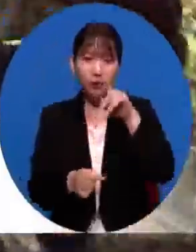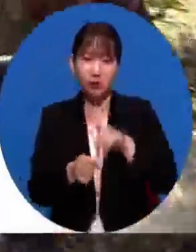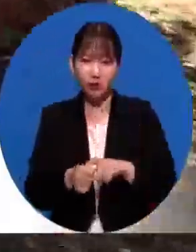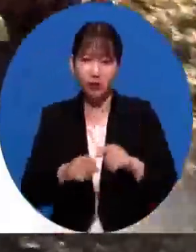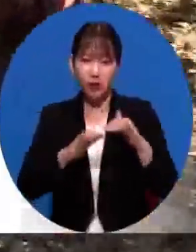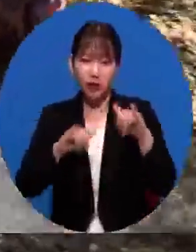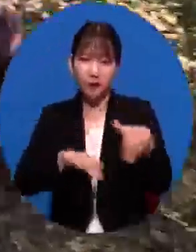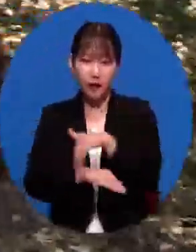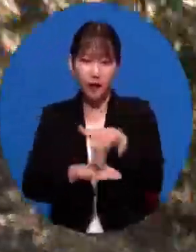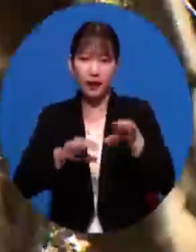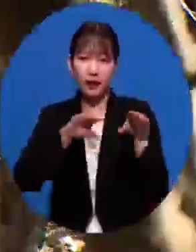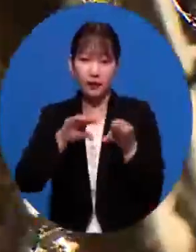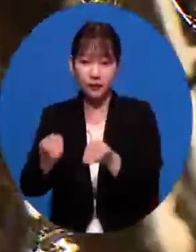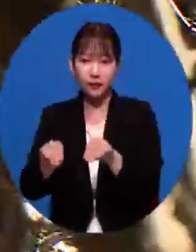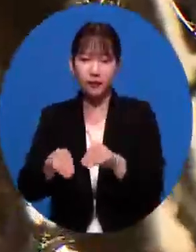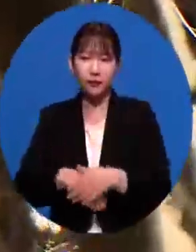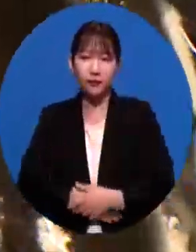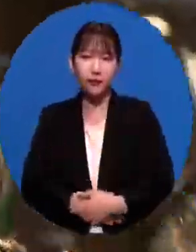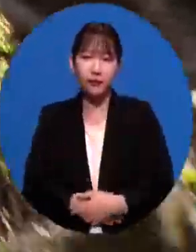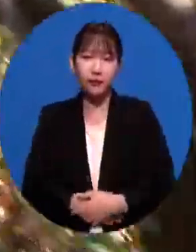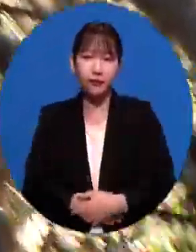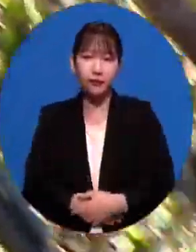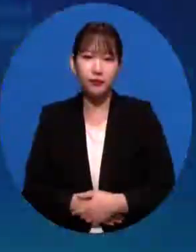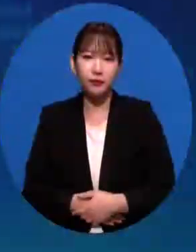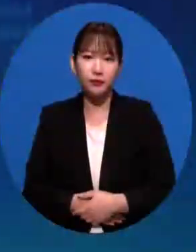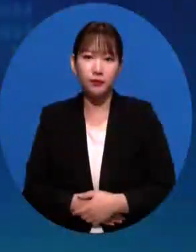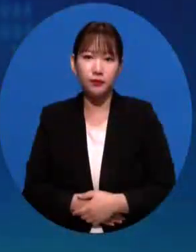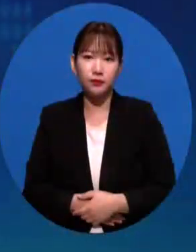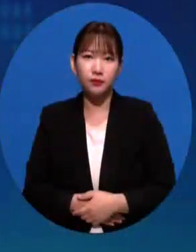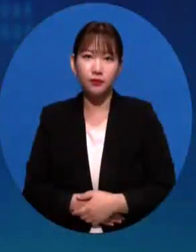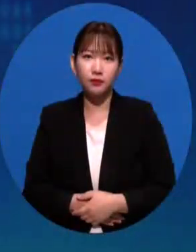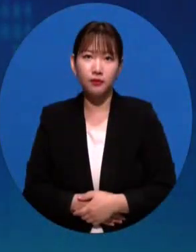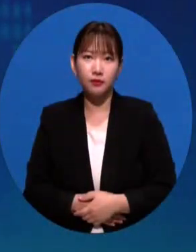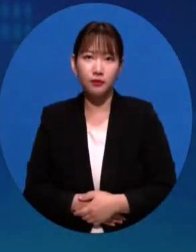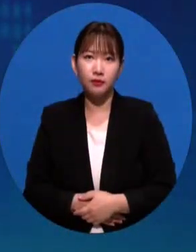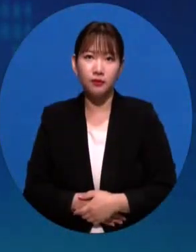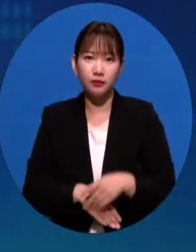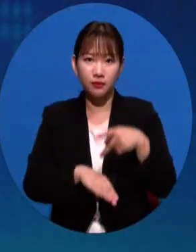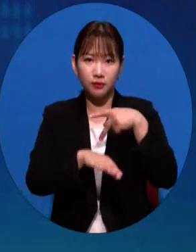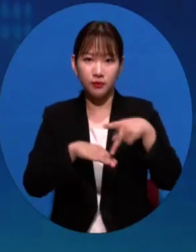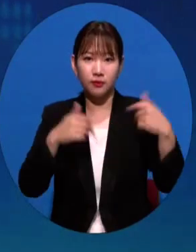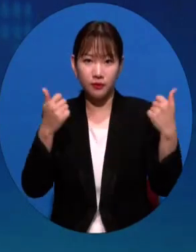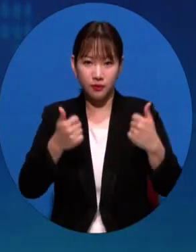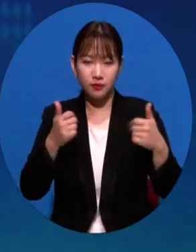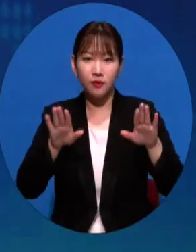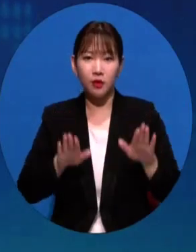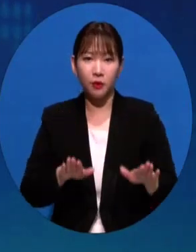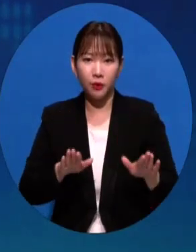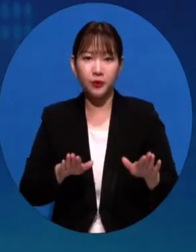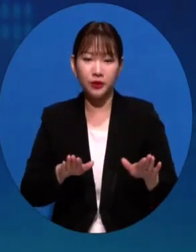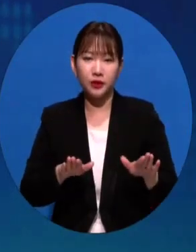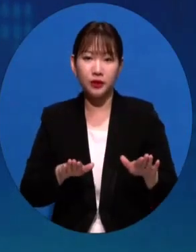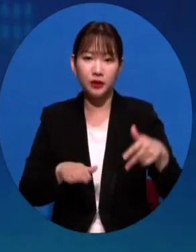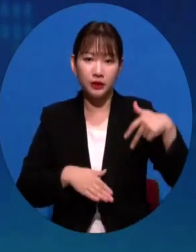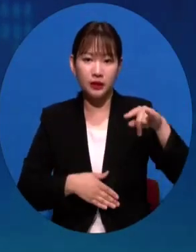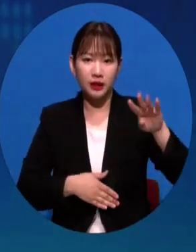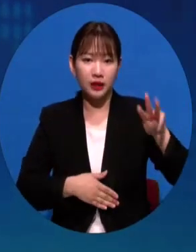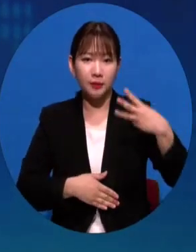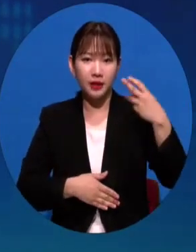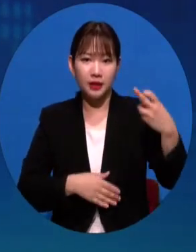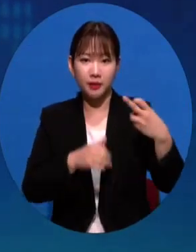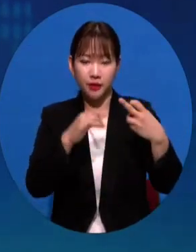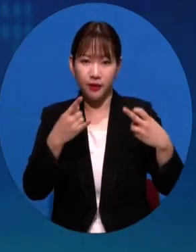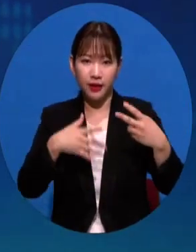일어나지 않도록 주민들의 출입이 통제됩니다. 신안군 의회는 오늘